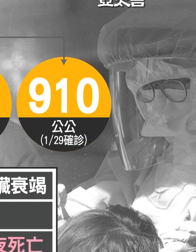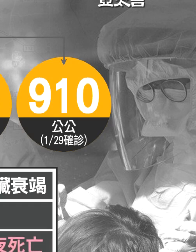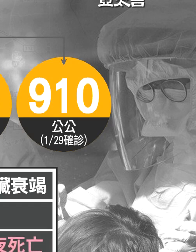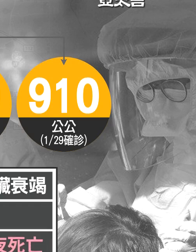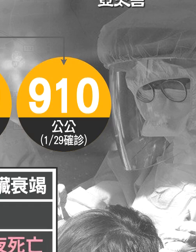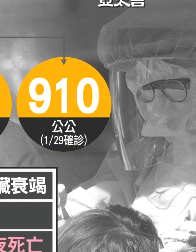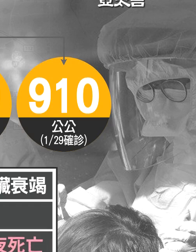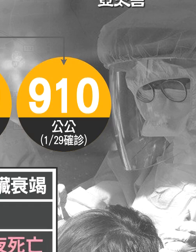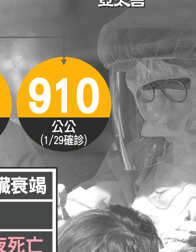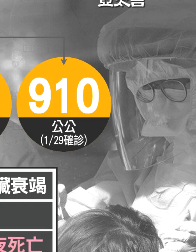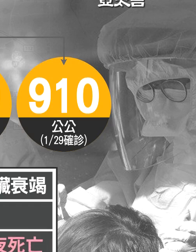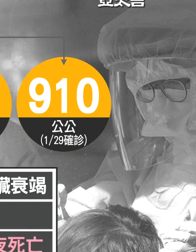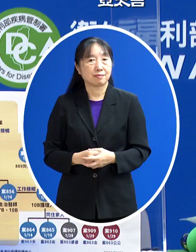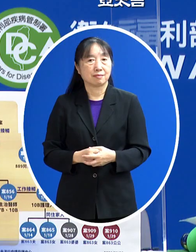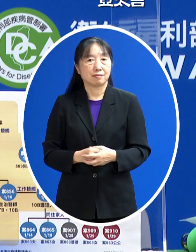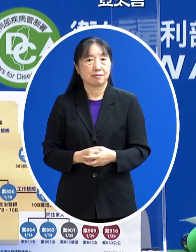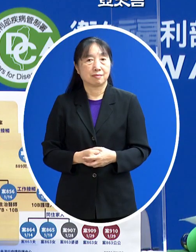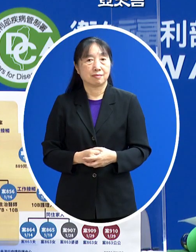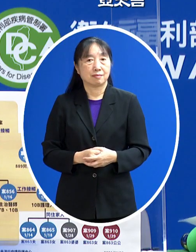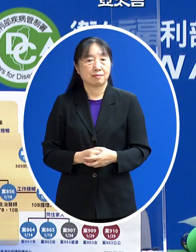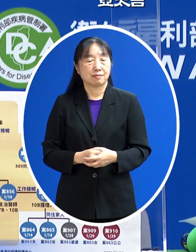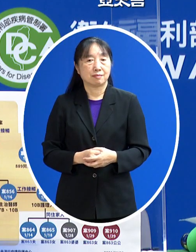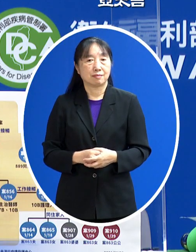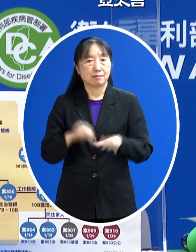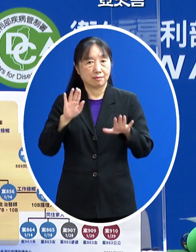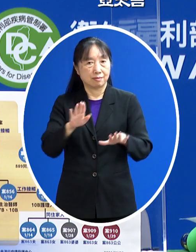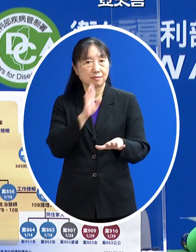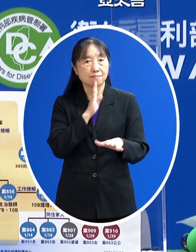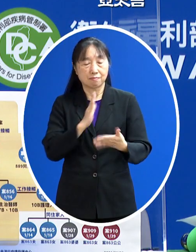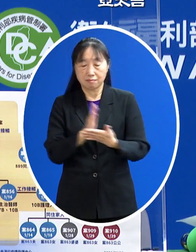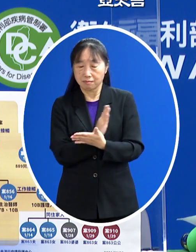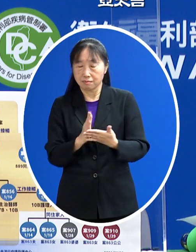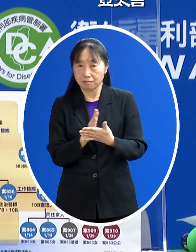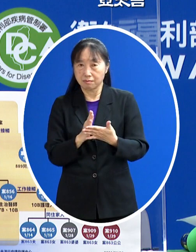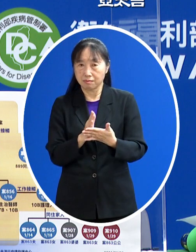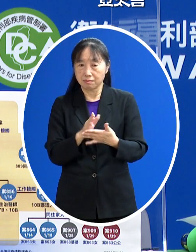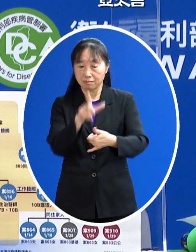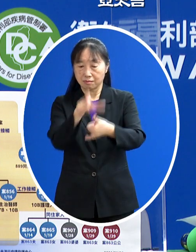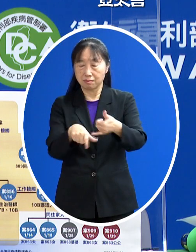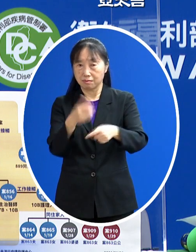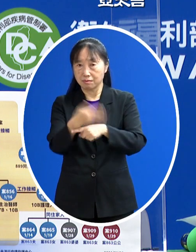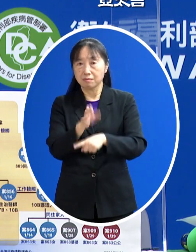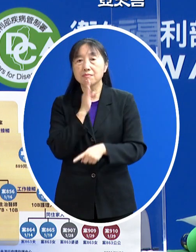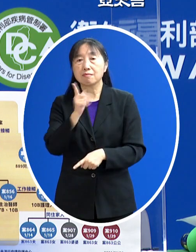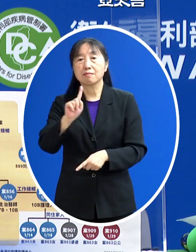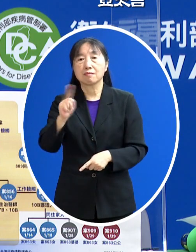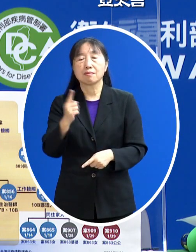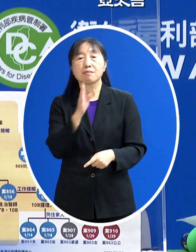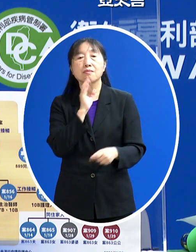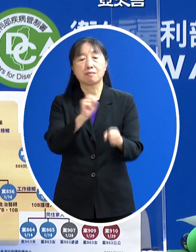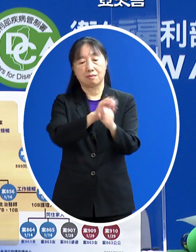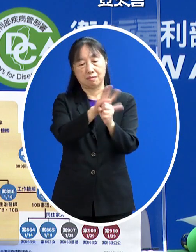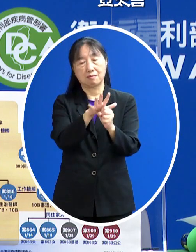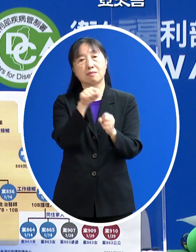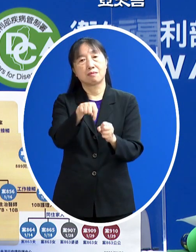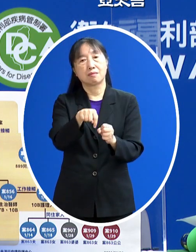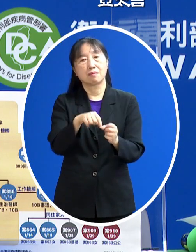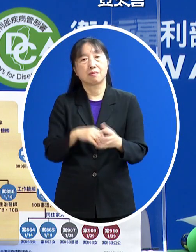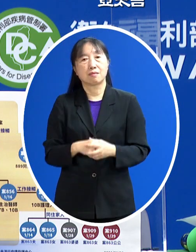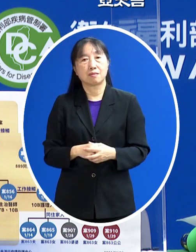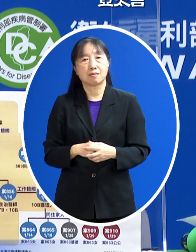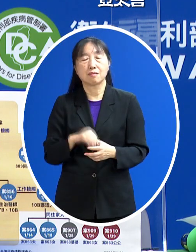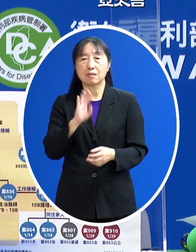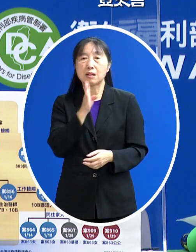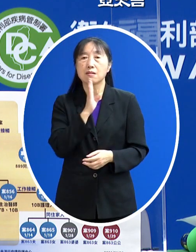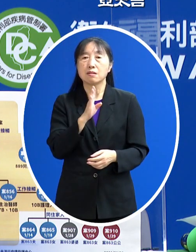诊后在深夜死亡。 目前初步是判定他的死因是 COVID-19。当然他